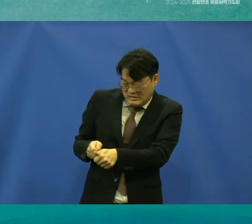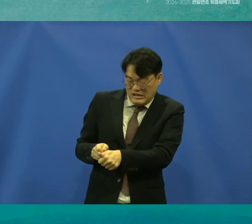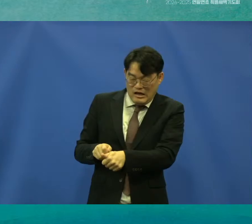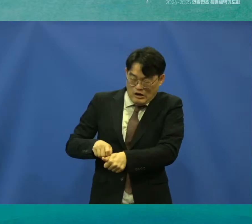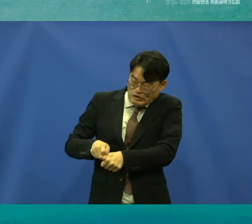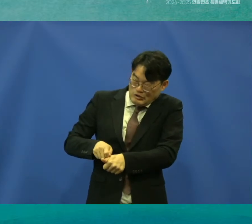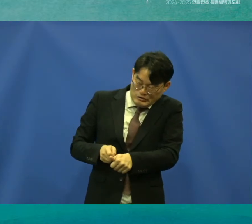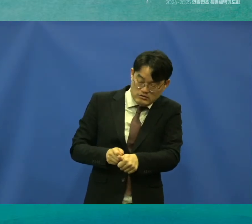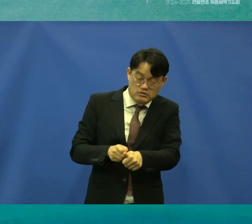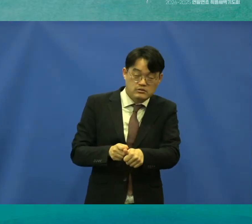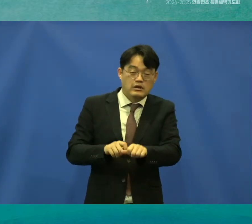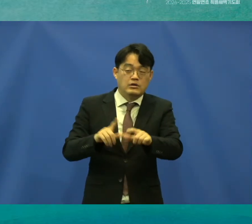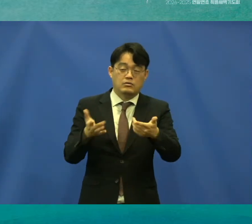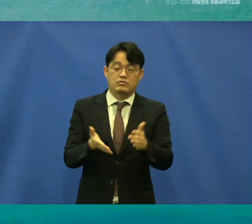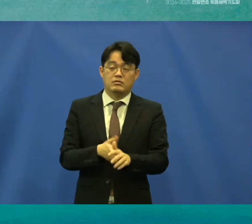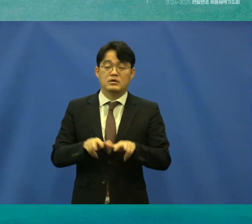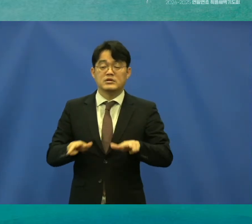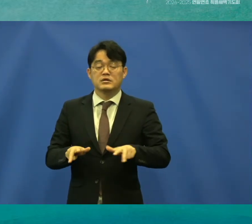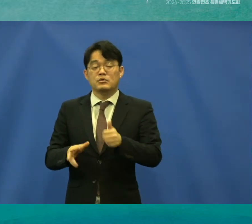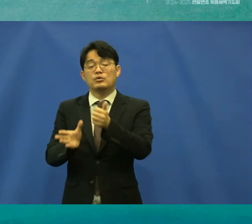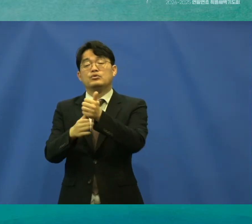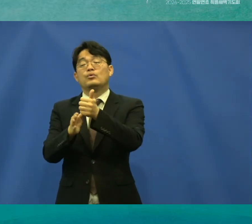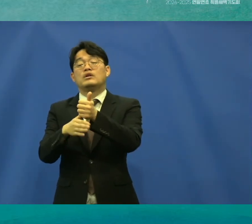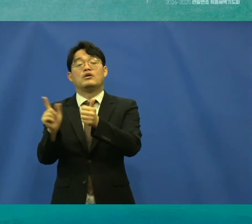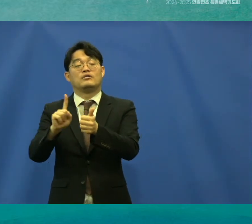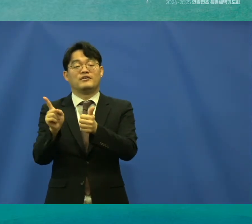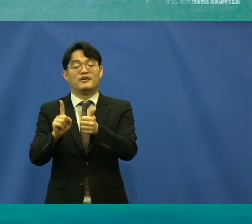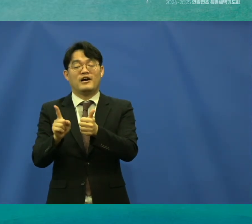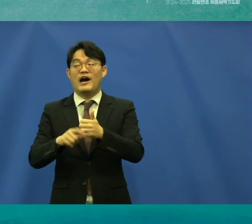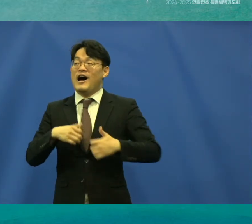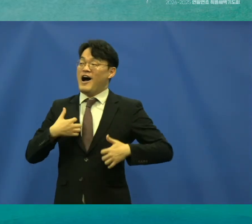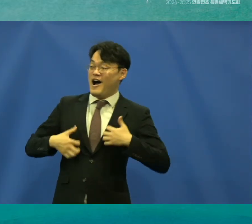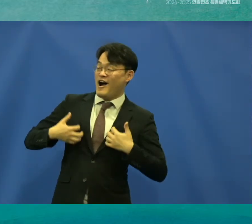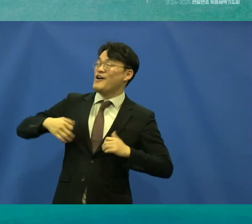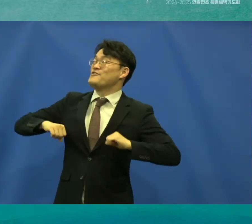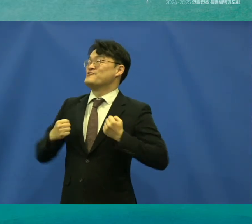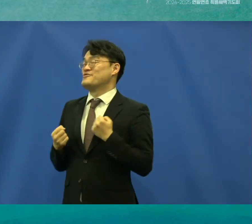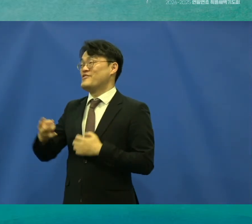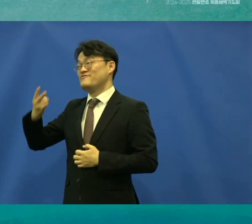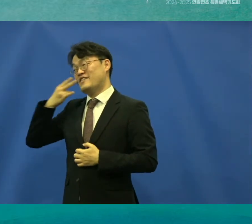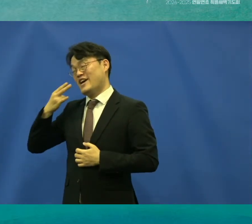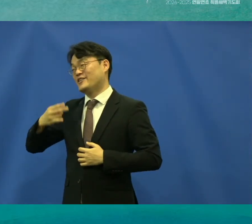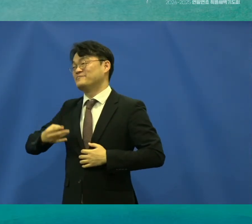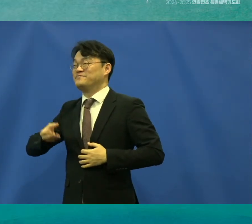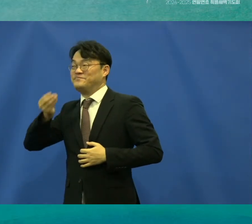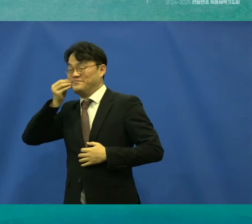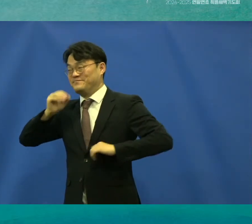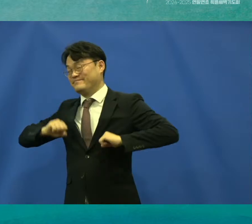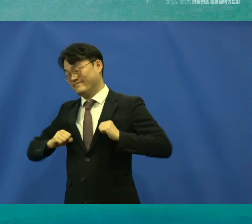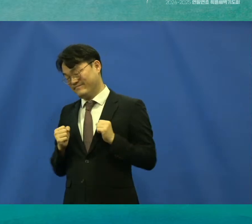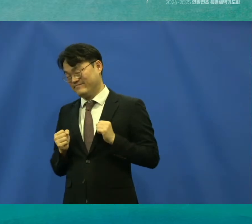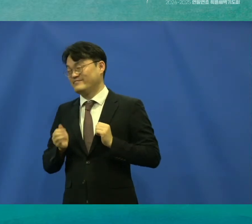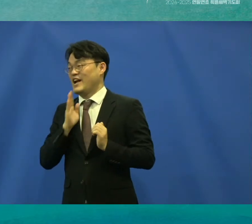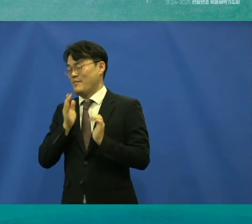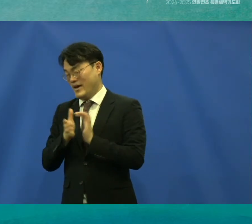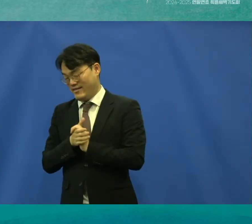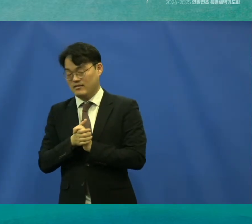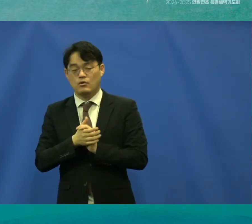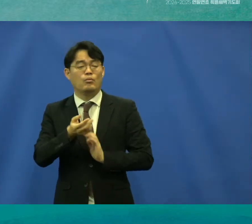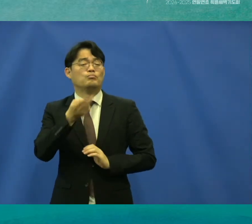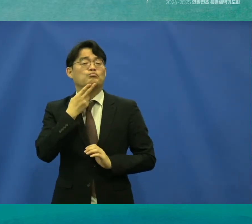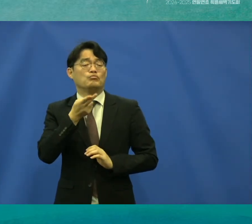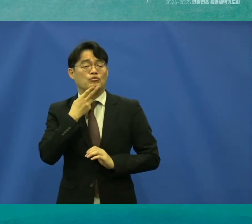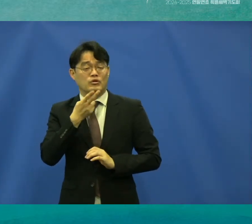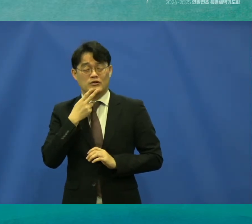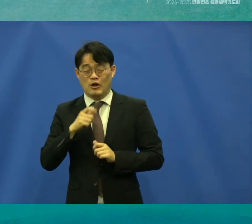요나는 계속 억지로 하는 거예요. 하나님이 얼마나 힘드시겠어요. 그냥 막 오만 걸 동원해야 돼. 막 큰 바람,